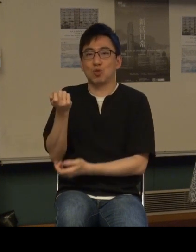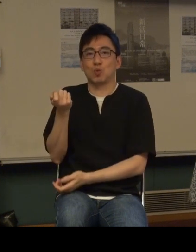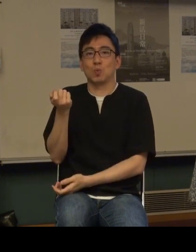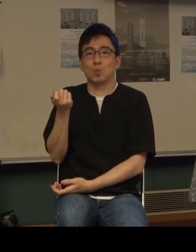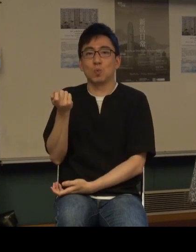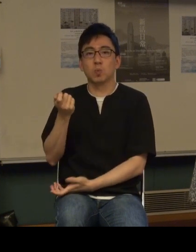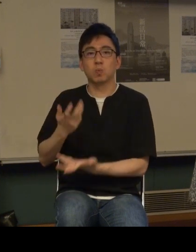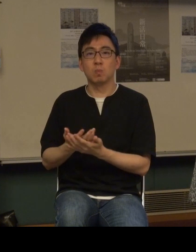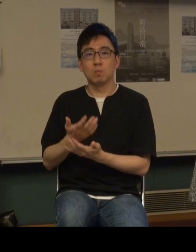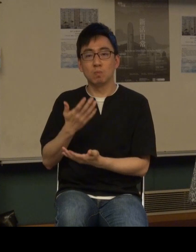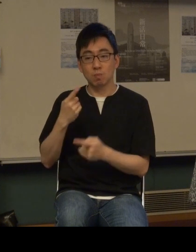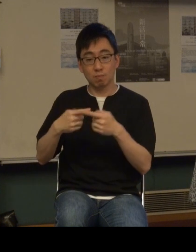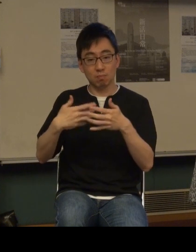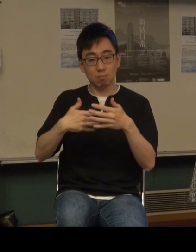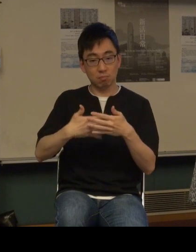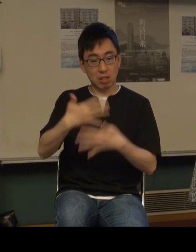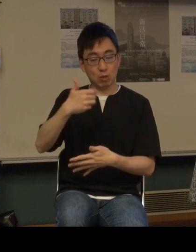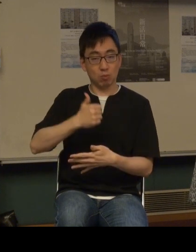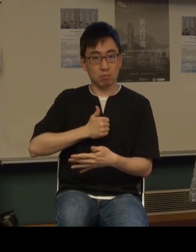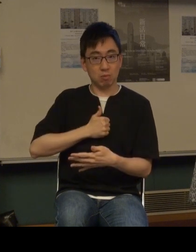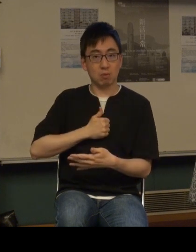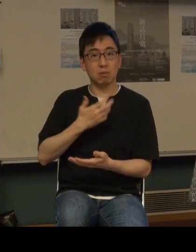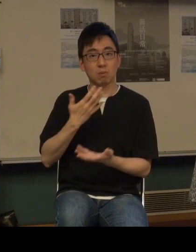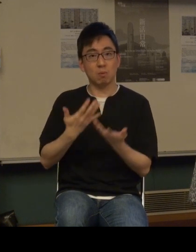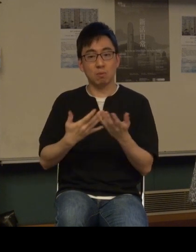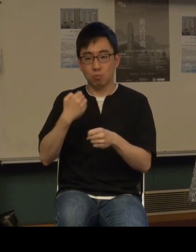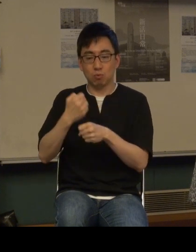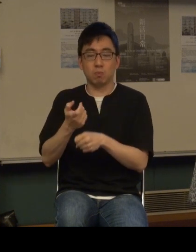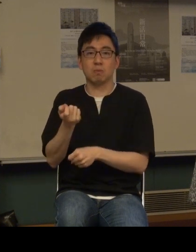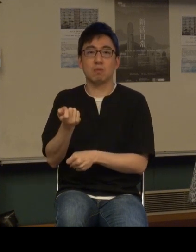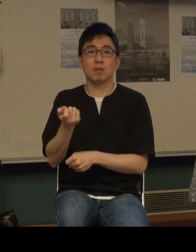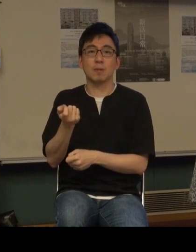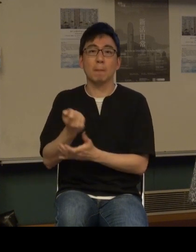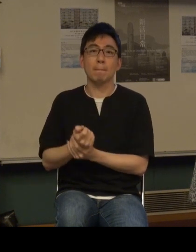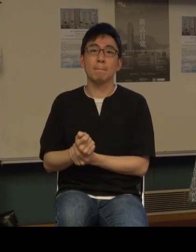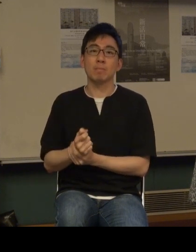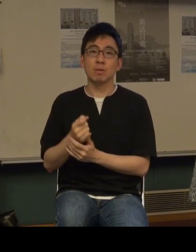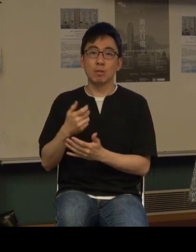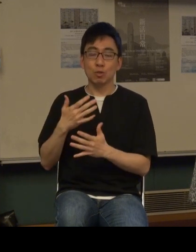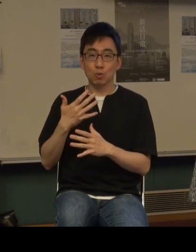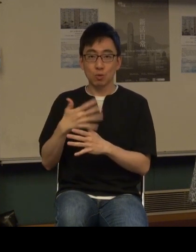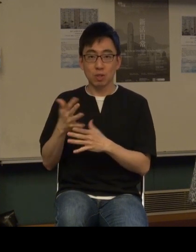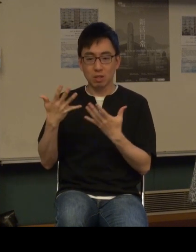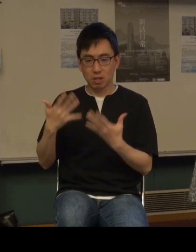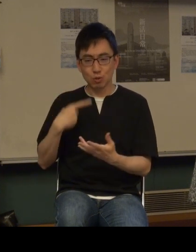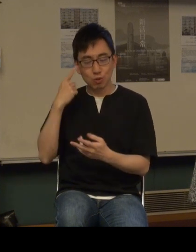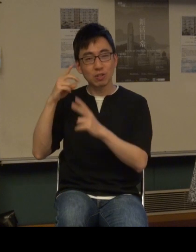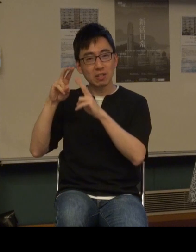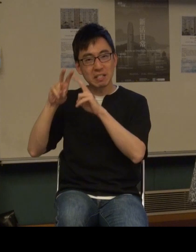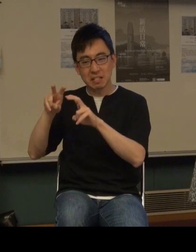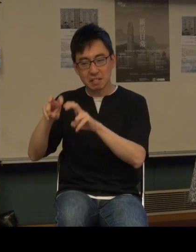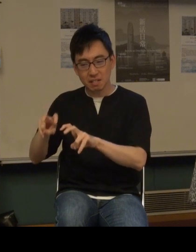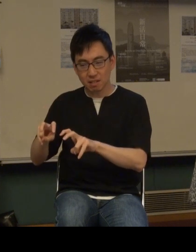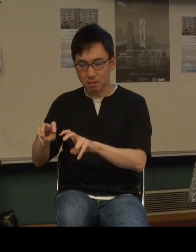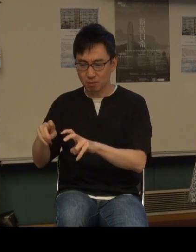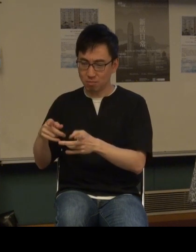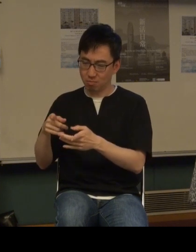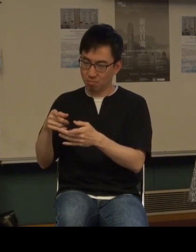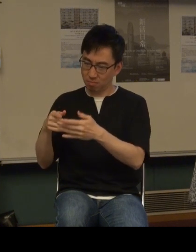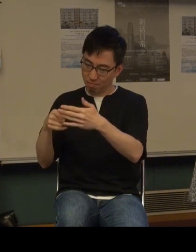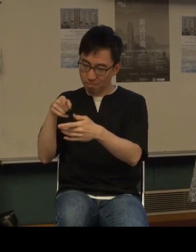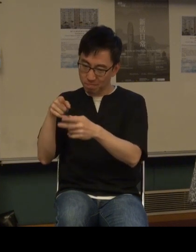是每一個建築師他可能真做了的事情不是那麼多，以致我們在研究這些作品，研究某一個建築師的作品